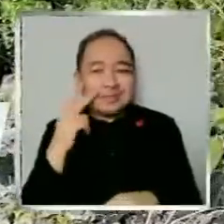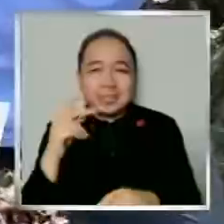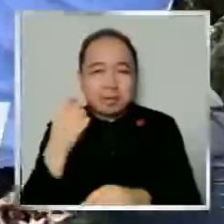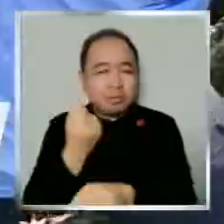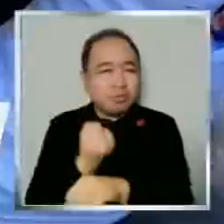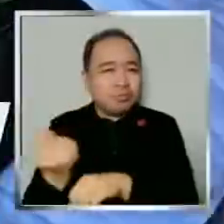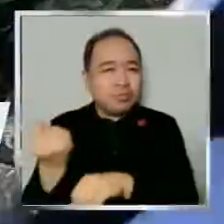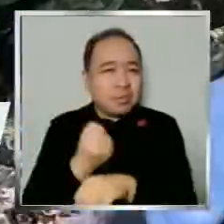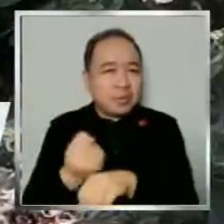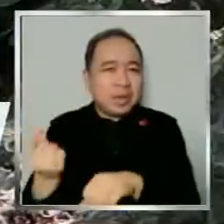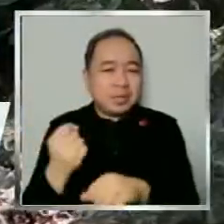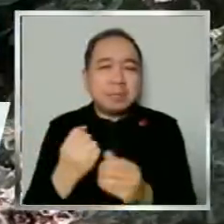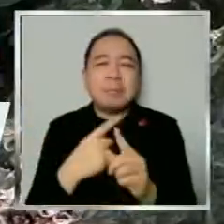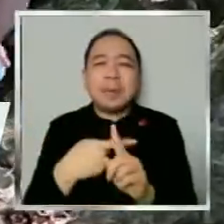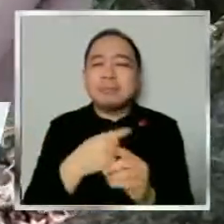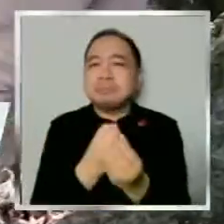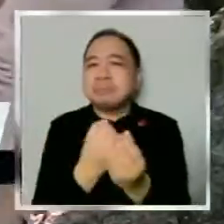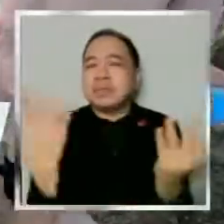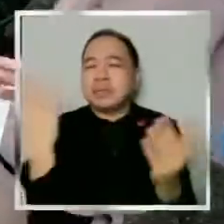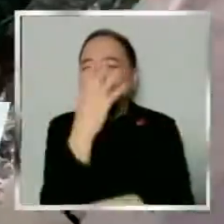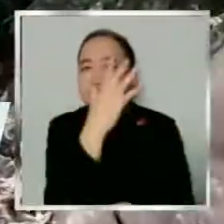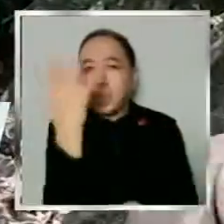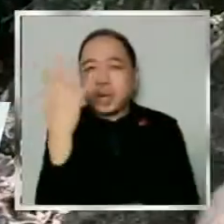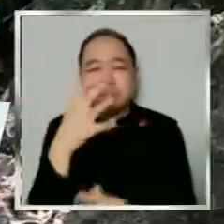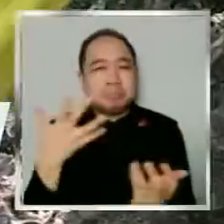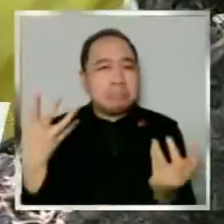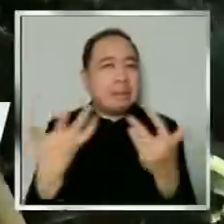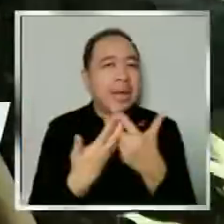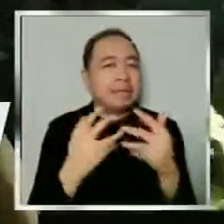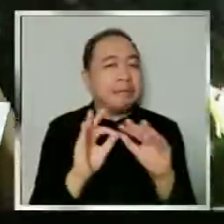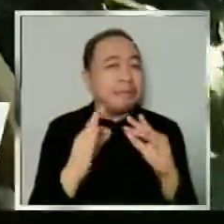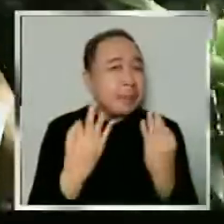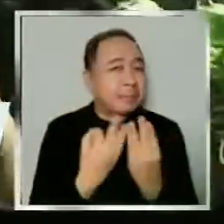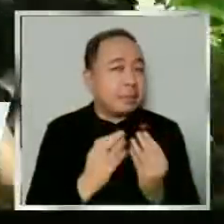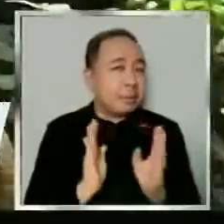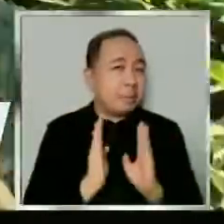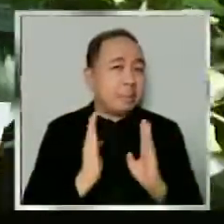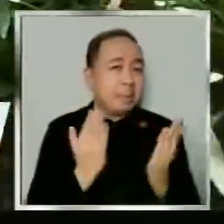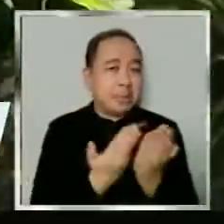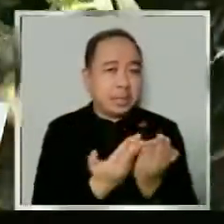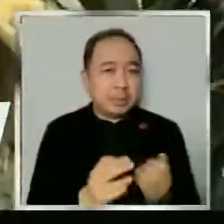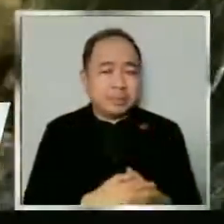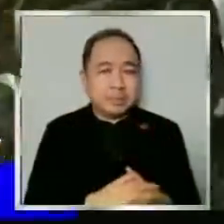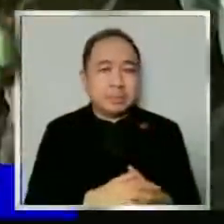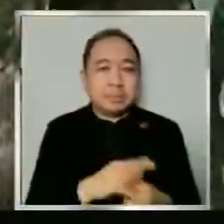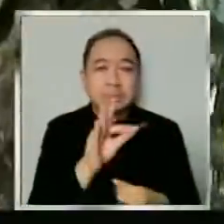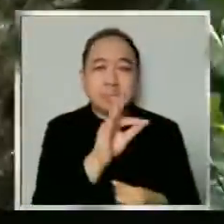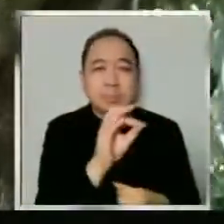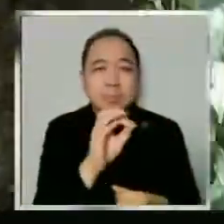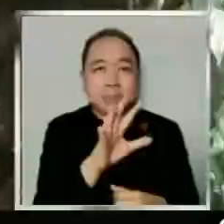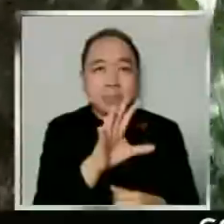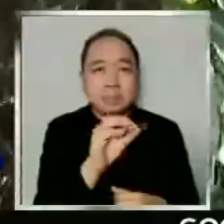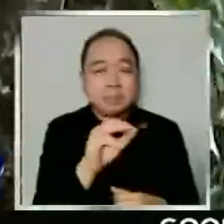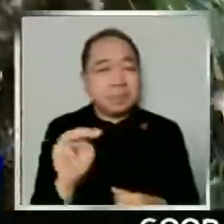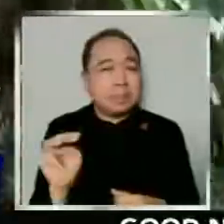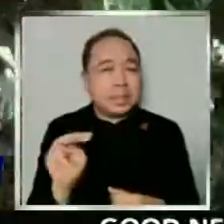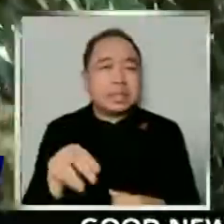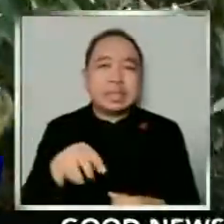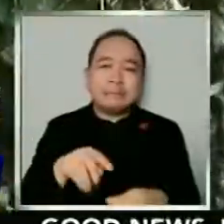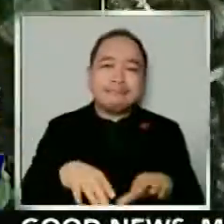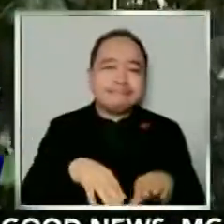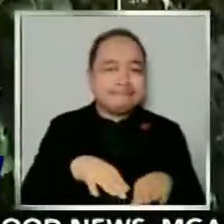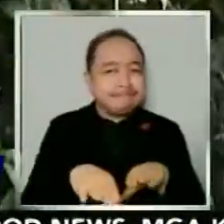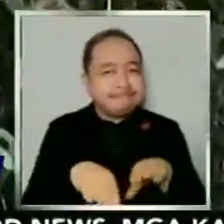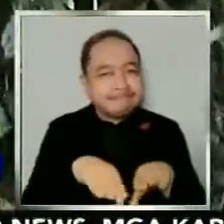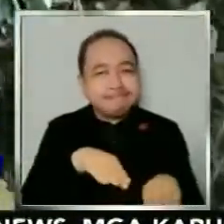puno. Perfect para sa family o barkada outing. Nasa 950 meters yung kailangang